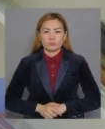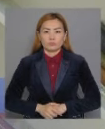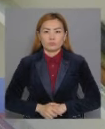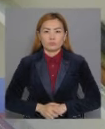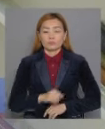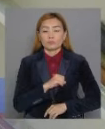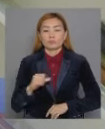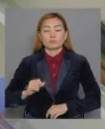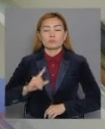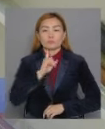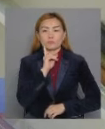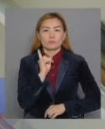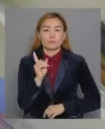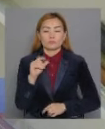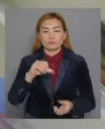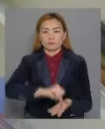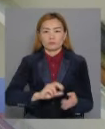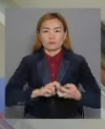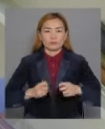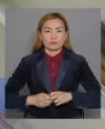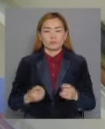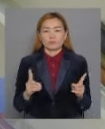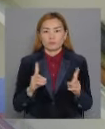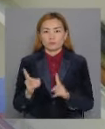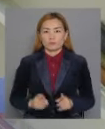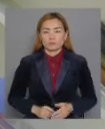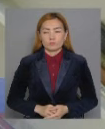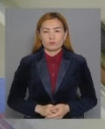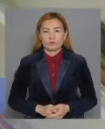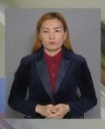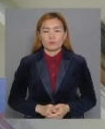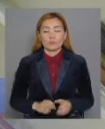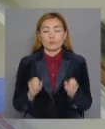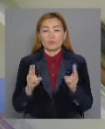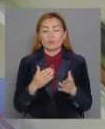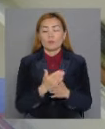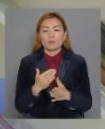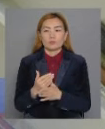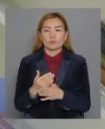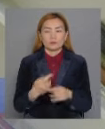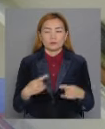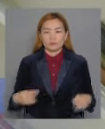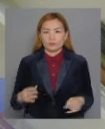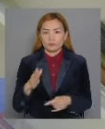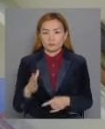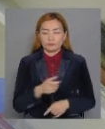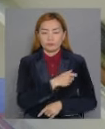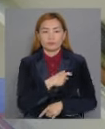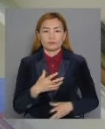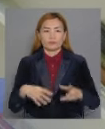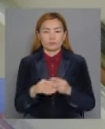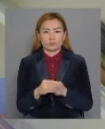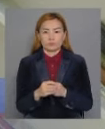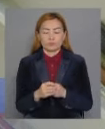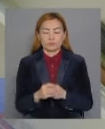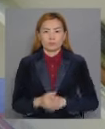өздері жастарды іздеп келіп, қандай проблемалар бар жастардың арасында, қалай көмектесе аламыз деген сияқты. Себебі депутаттарда ол үлкен